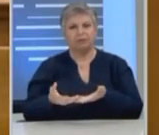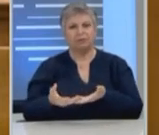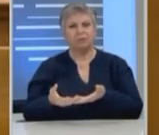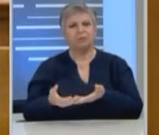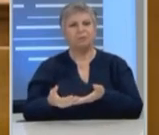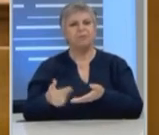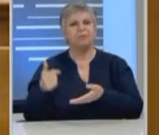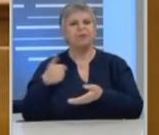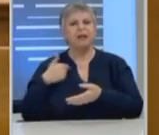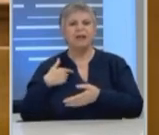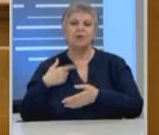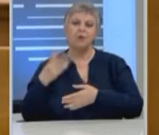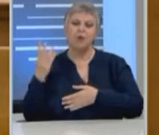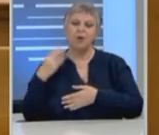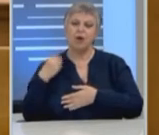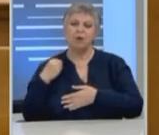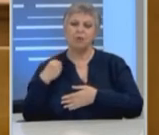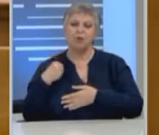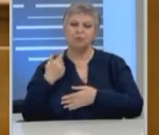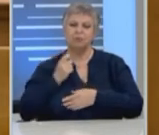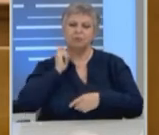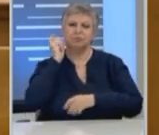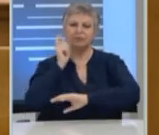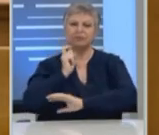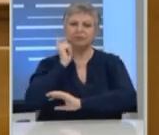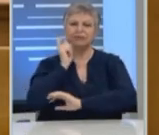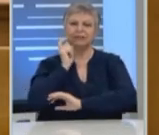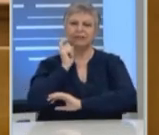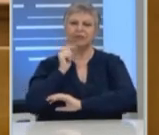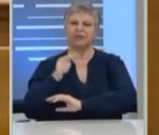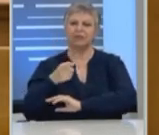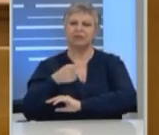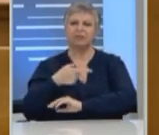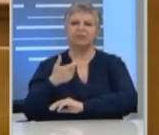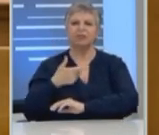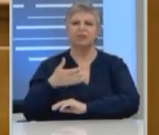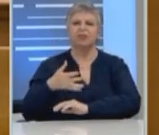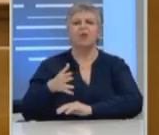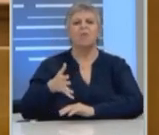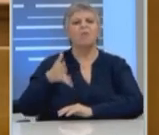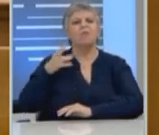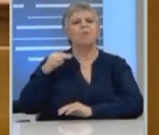Παρακολουθώντας όμως τον κύριο Μητσοτάκη σκέφτηκα το εξής. Ότι τελικά